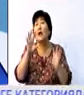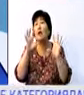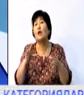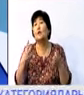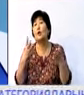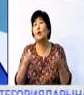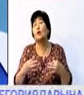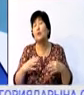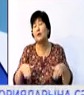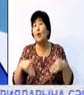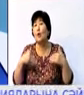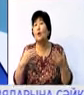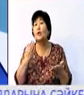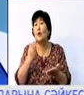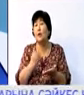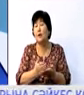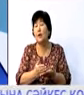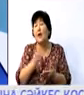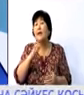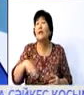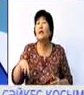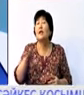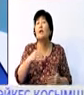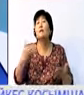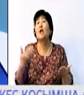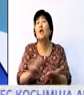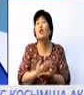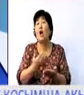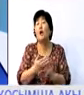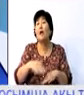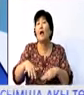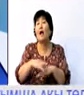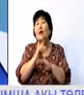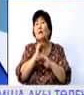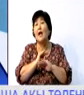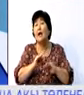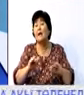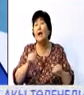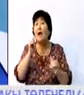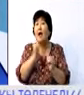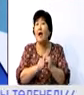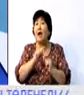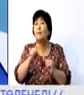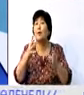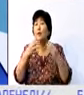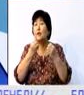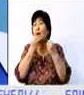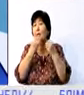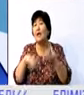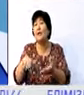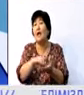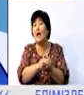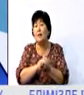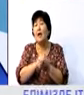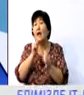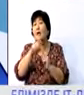күні мерекесімен құттықтай отырып, елімізге жаңару, халқымызға тыныштық, әрбір отбасына берекелі бірлік,